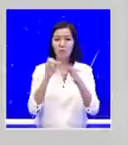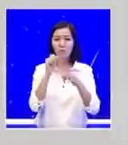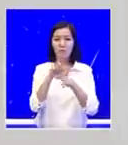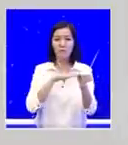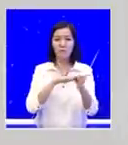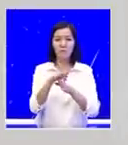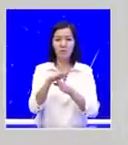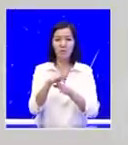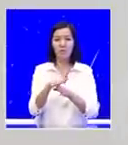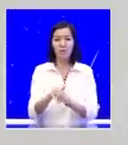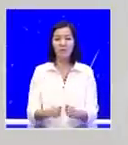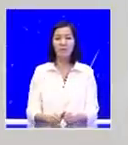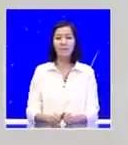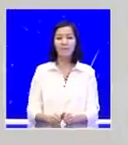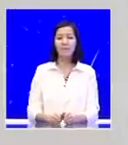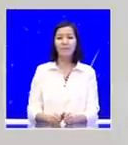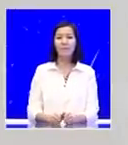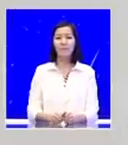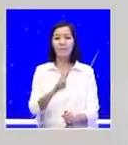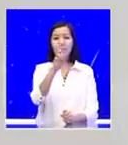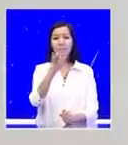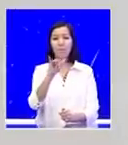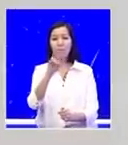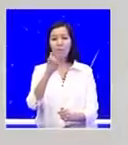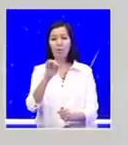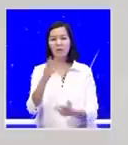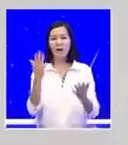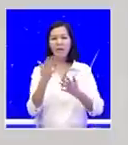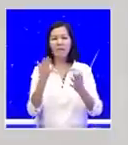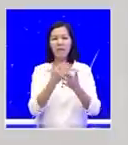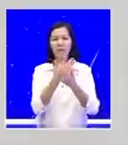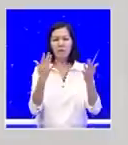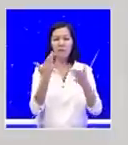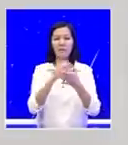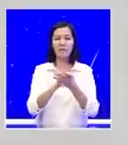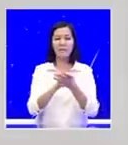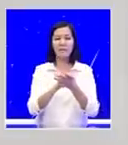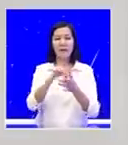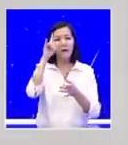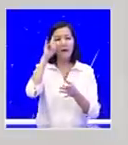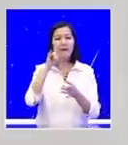орындады. Бұның біз қандай түрлерімен таныстық? Кәне кім айтады? Ал